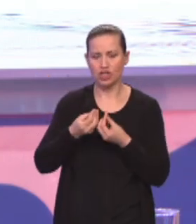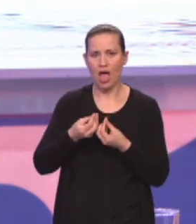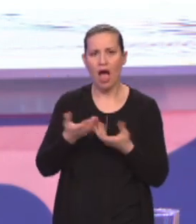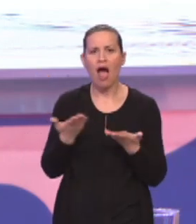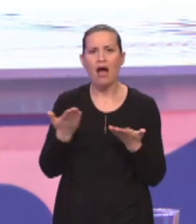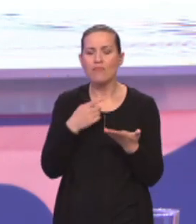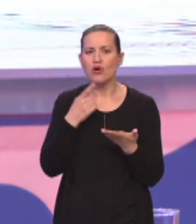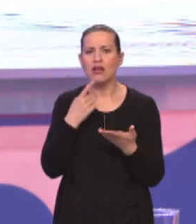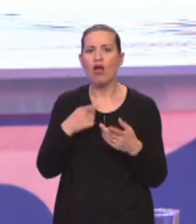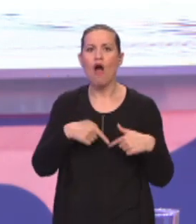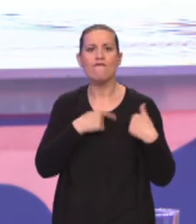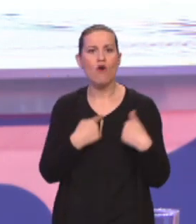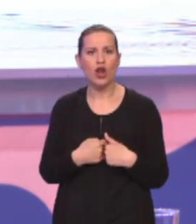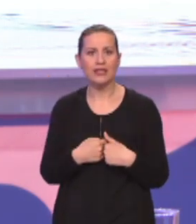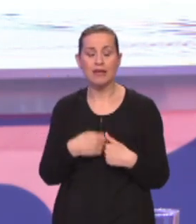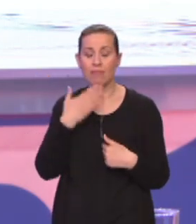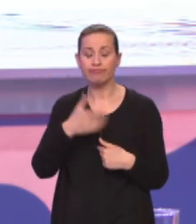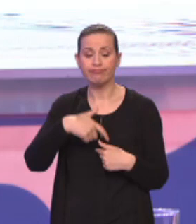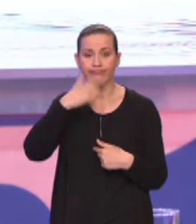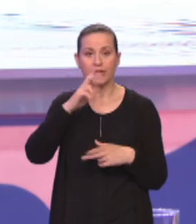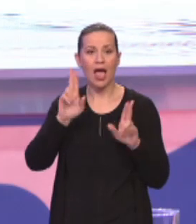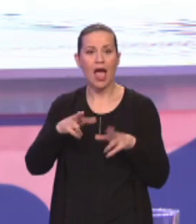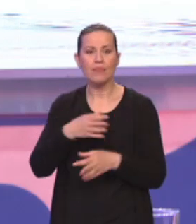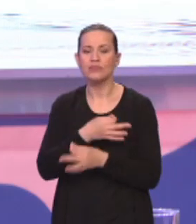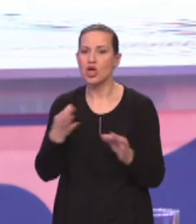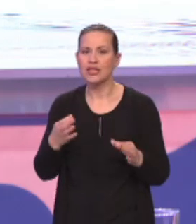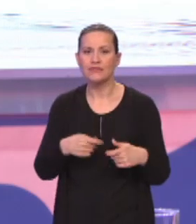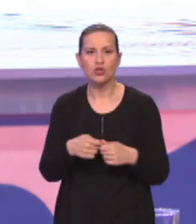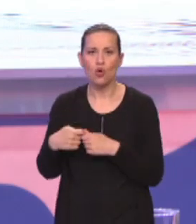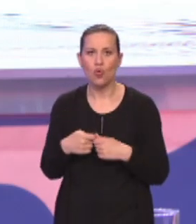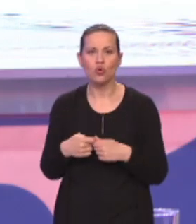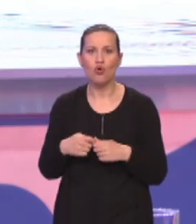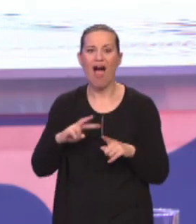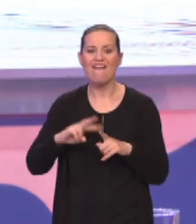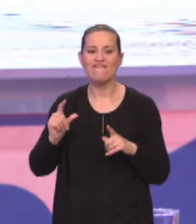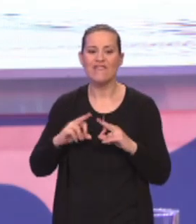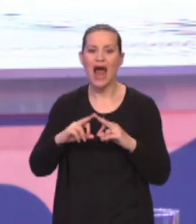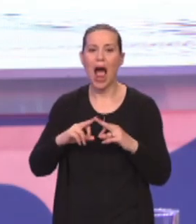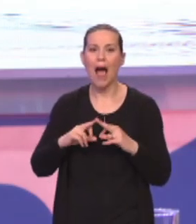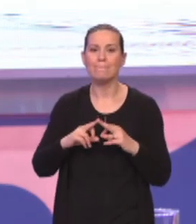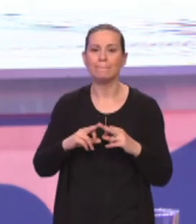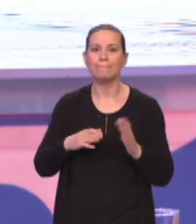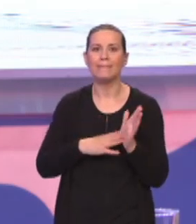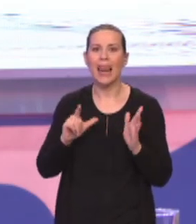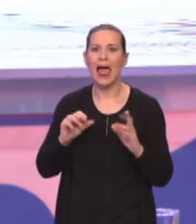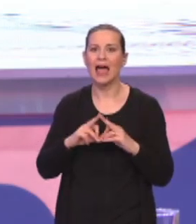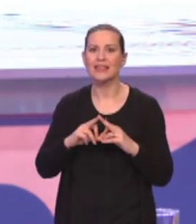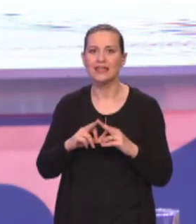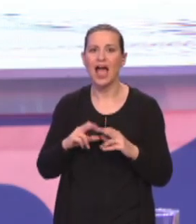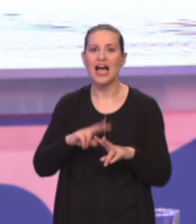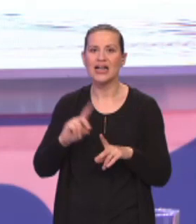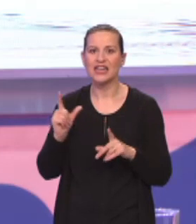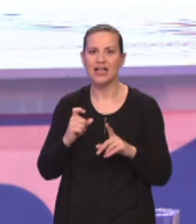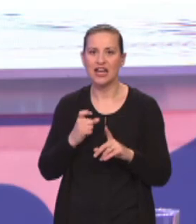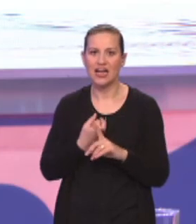govorili o volonterima, hvala Bogu, imamo sjajnu udrugu Fra Mladen Hrkač koja je i prepoznata u inozemstvu. To nismo uspjeli